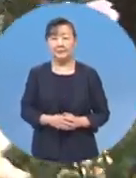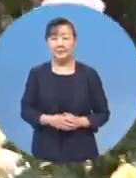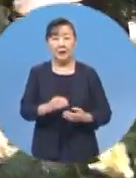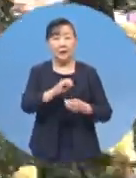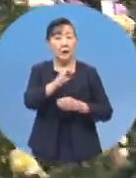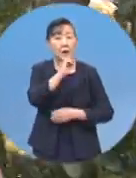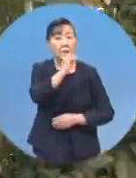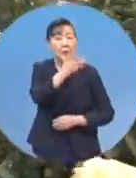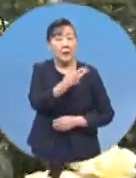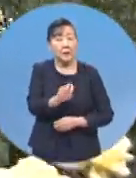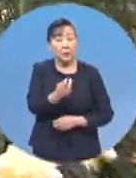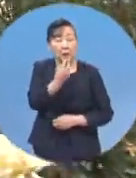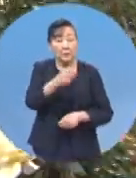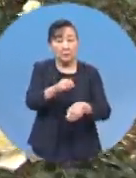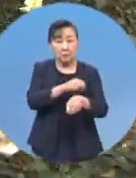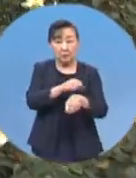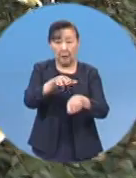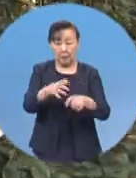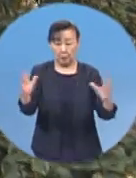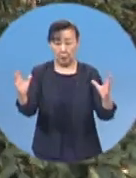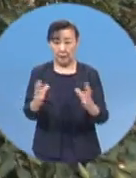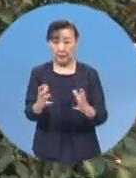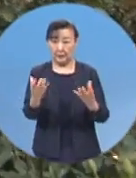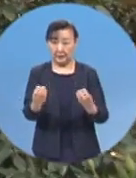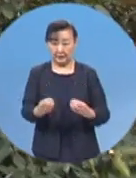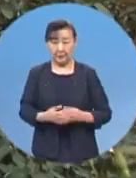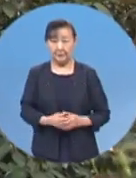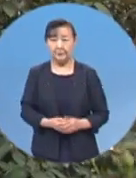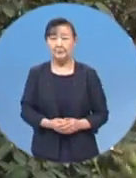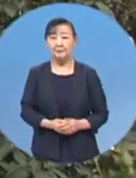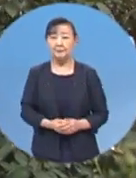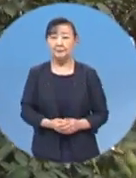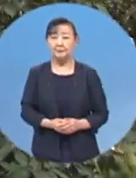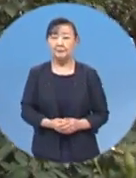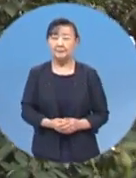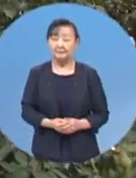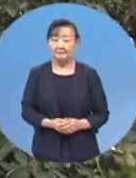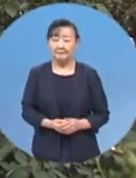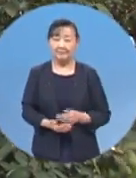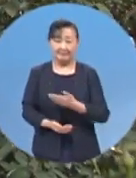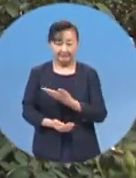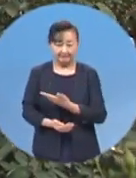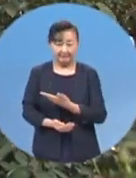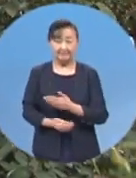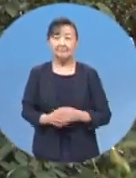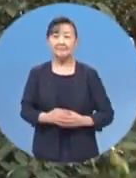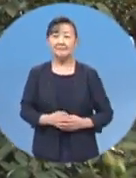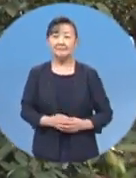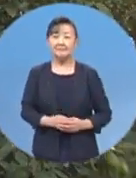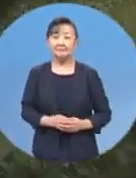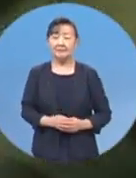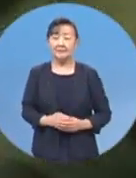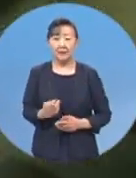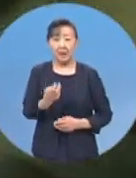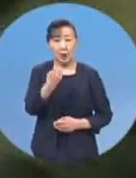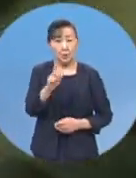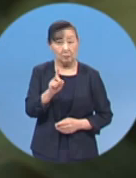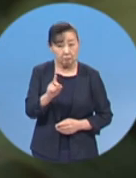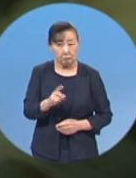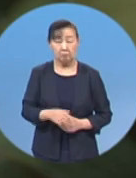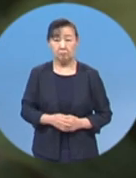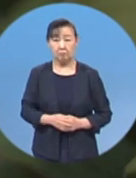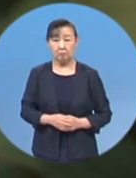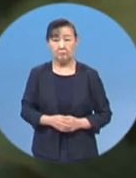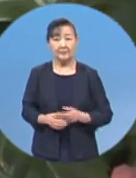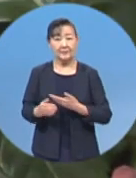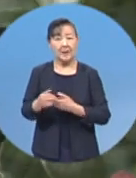ラの香りに特徴があるものを集めたコーナーになりまして、はい、香りの庭コーナーと言います。 どんな香りがあるんですか？ ダ